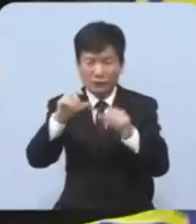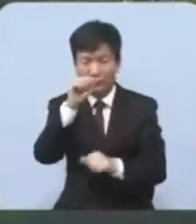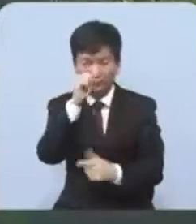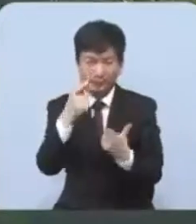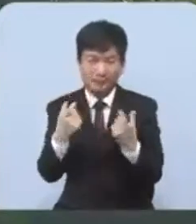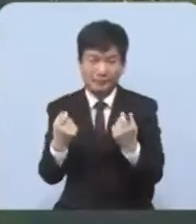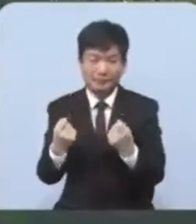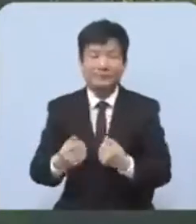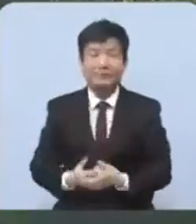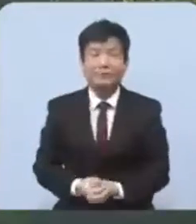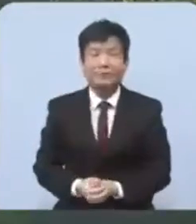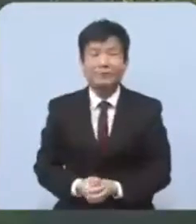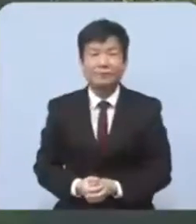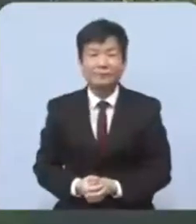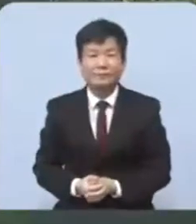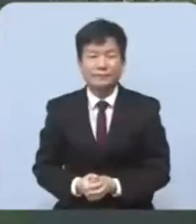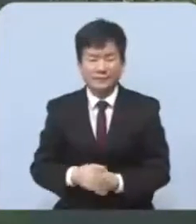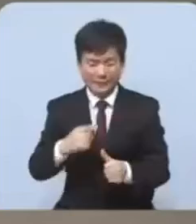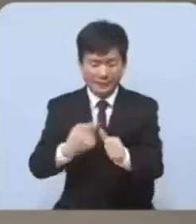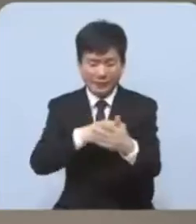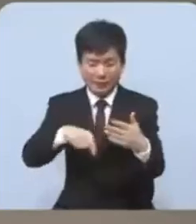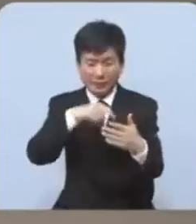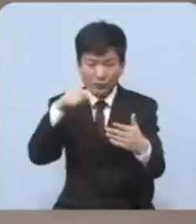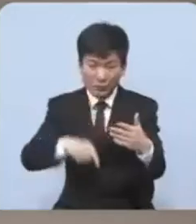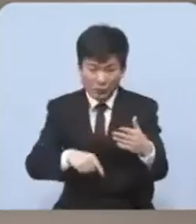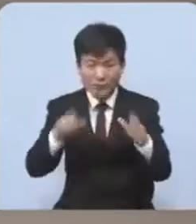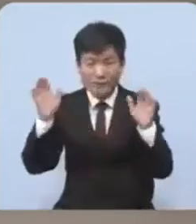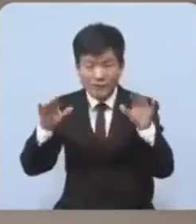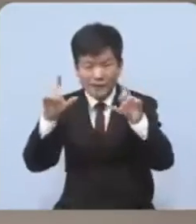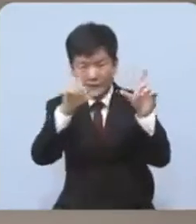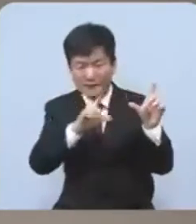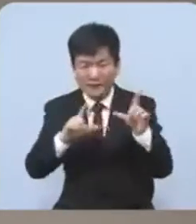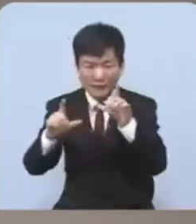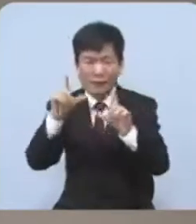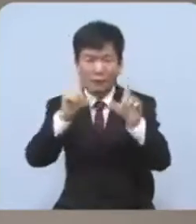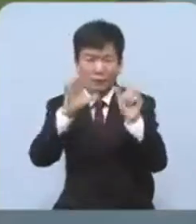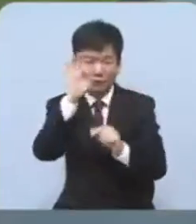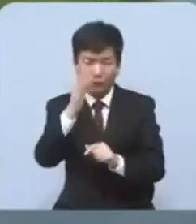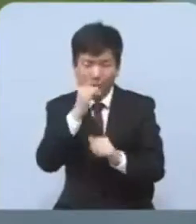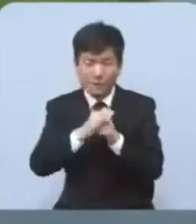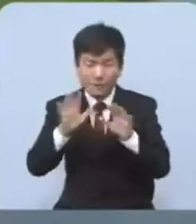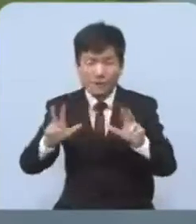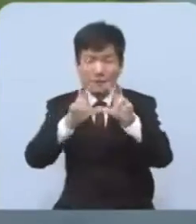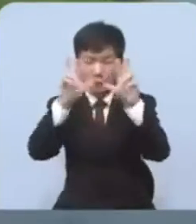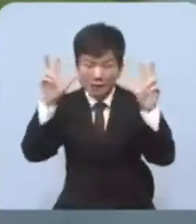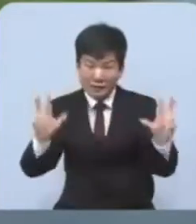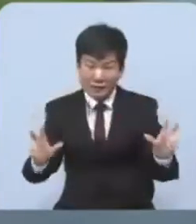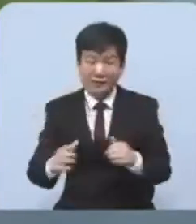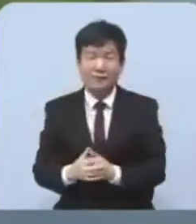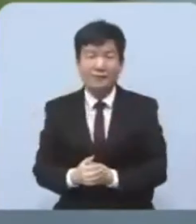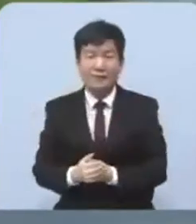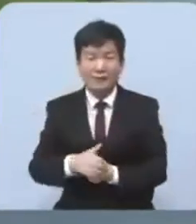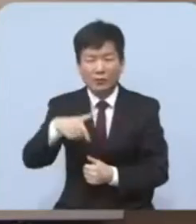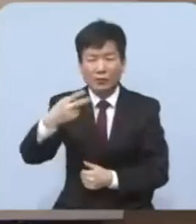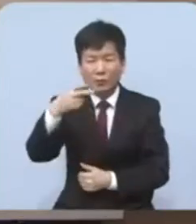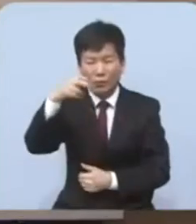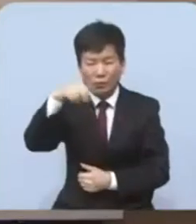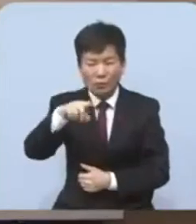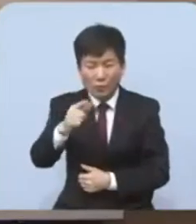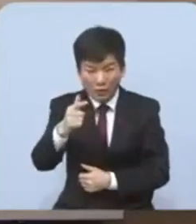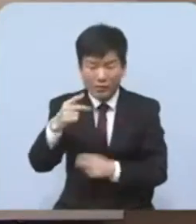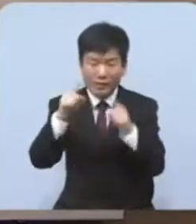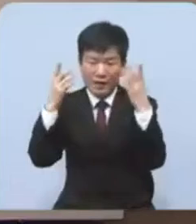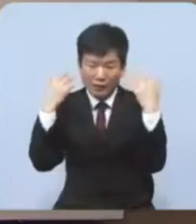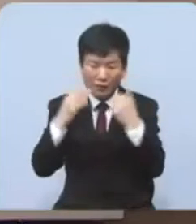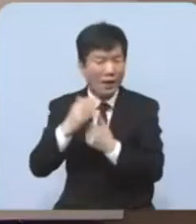마음이죠 자연생태계 속 신비로운 황 3 삶을 엿볼 수 있는 이번 황 3 사진전은 교원대 이어 청주